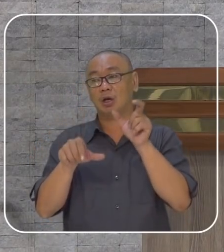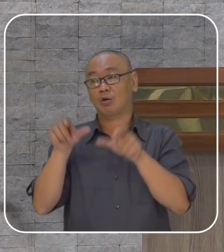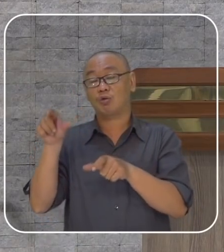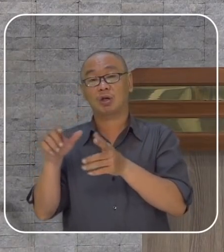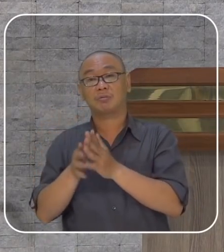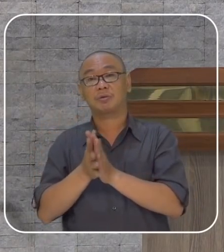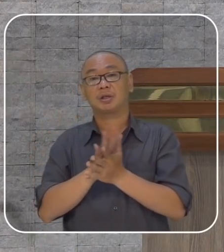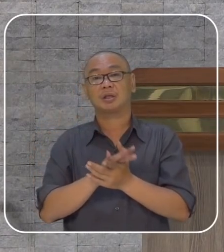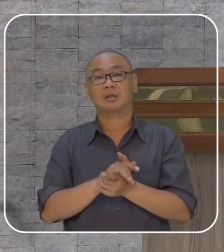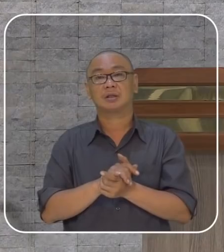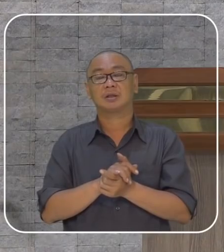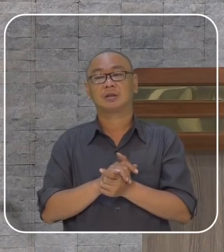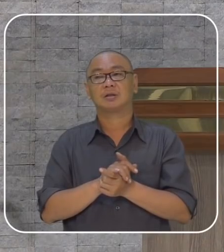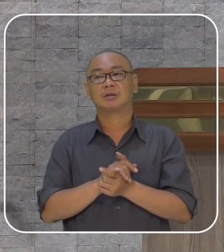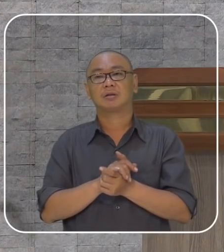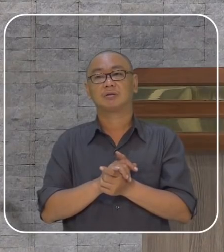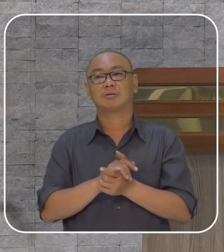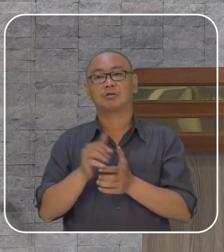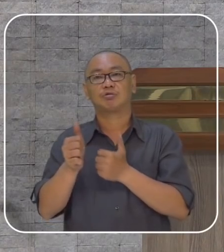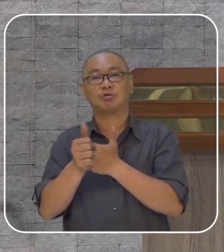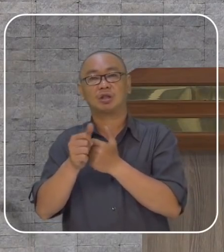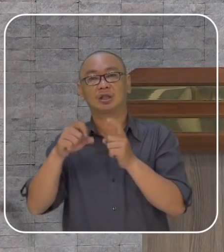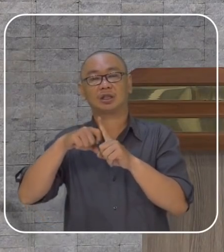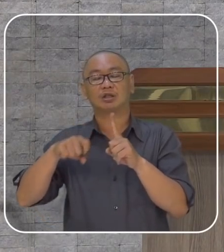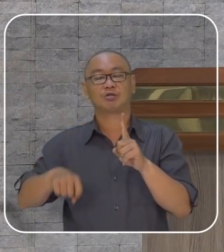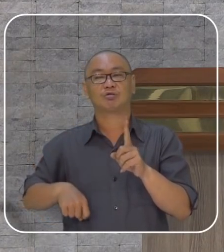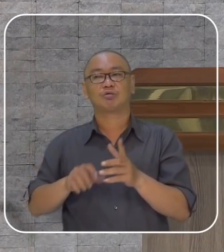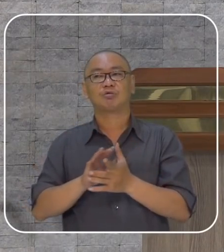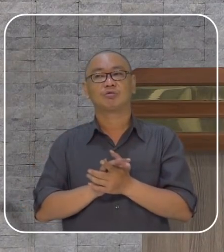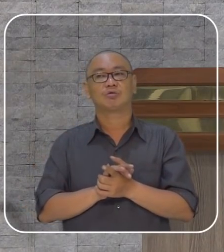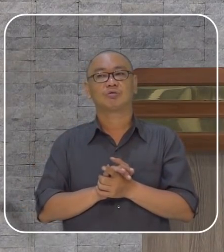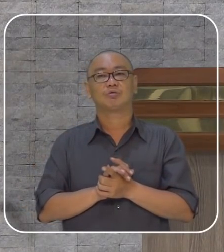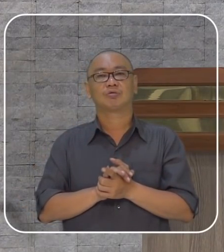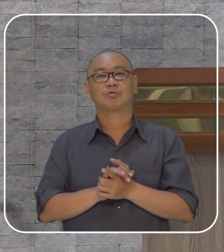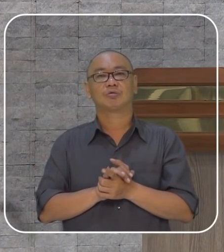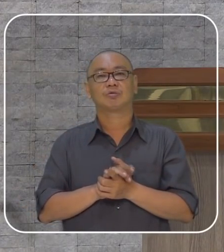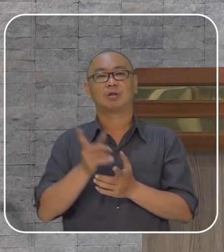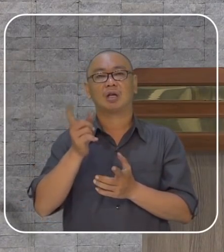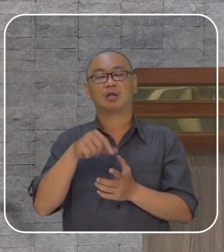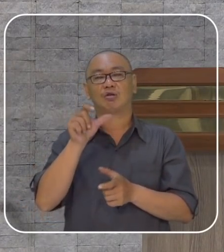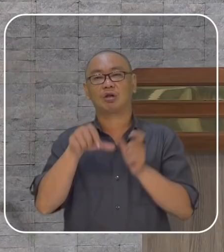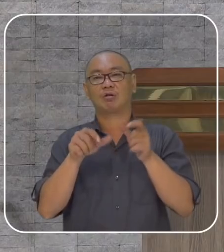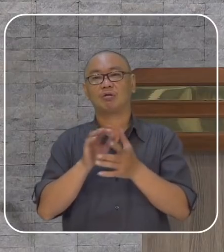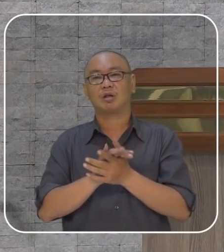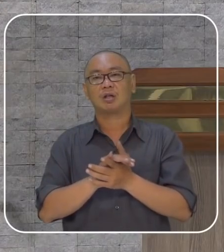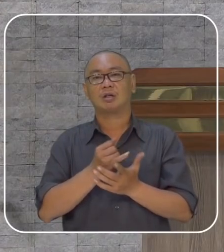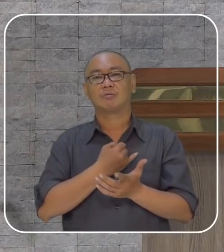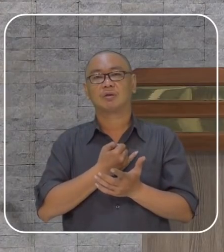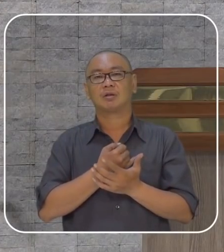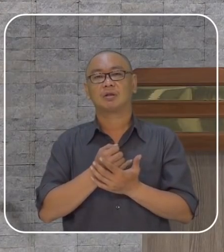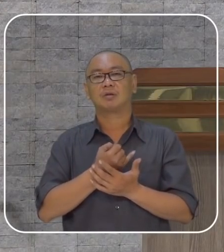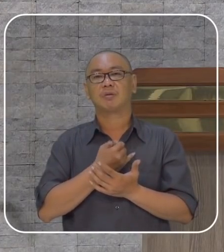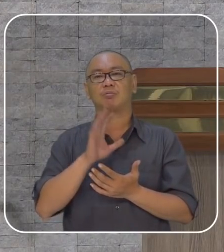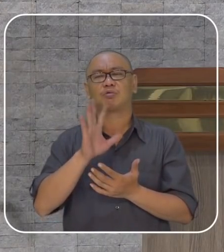orang-orang yang menjadi pengikut Yesus, yang dituntut dari orang-orang beriman adalah beriman bukan